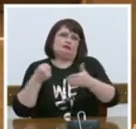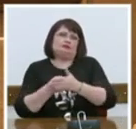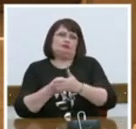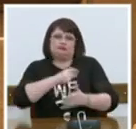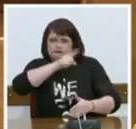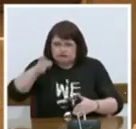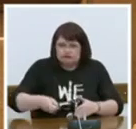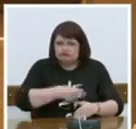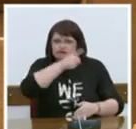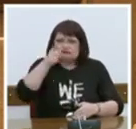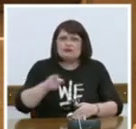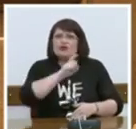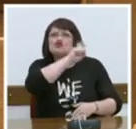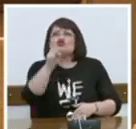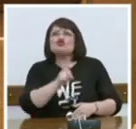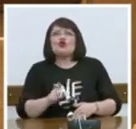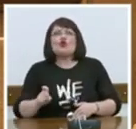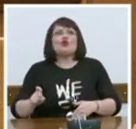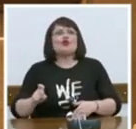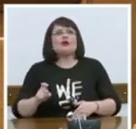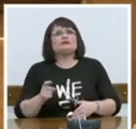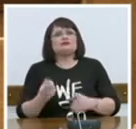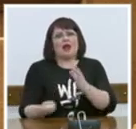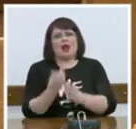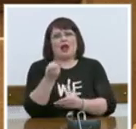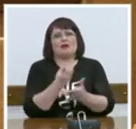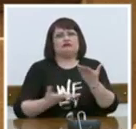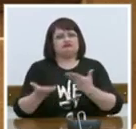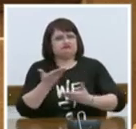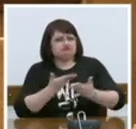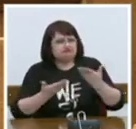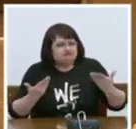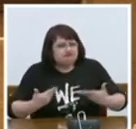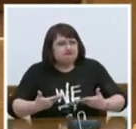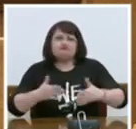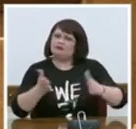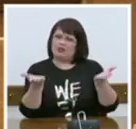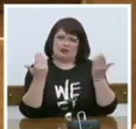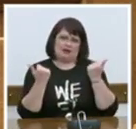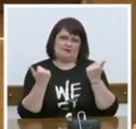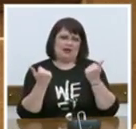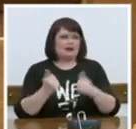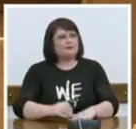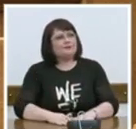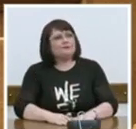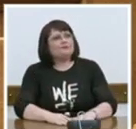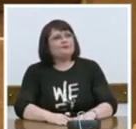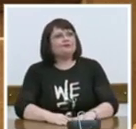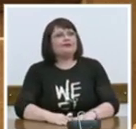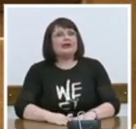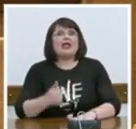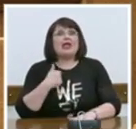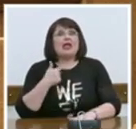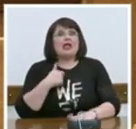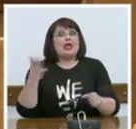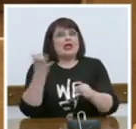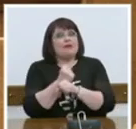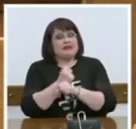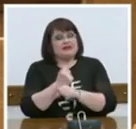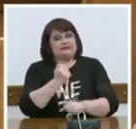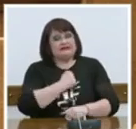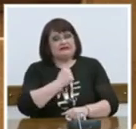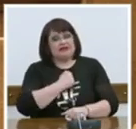την απαραίτητη ανανέωση του πληθυσμού μας. Για την νίκη, η ενίσχυση της ελληνικής οικογένειας